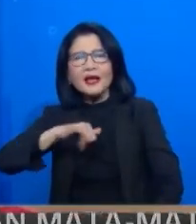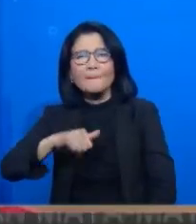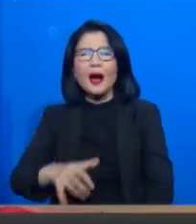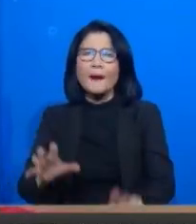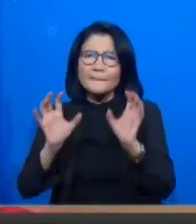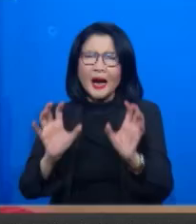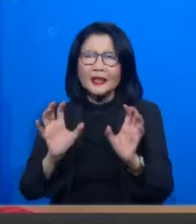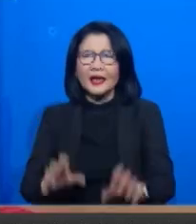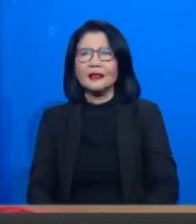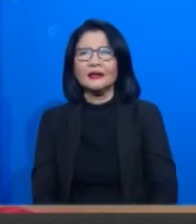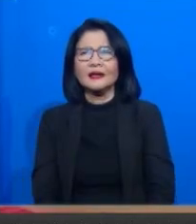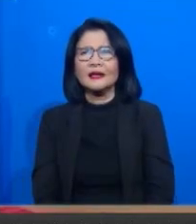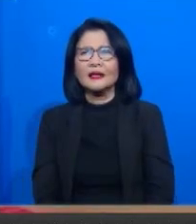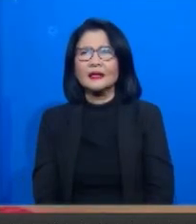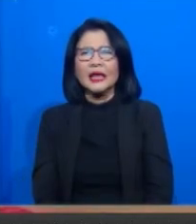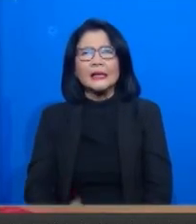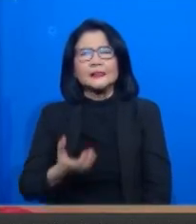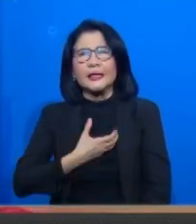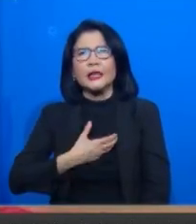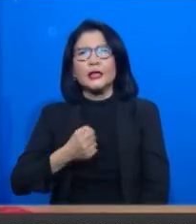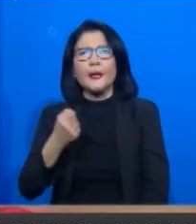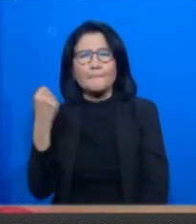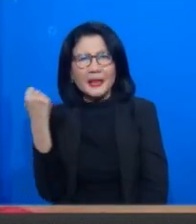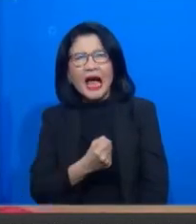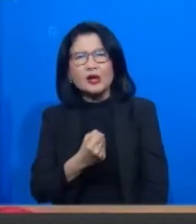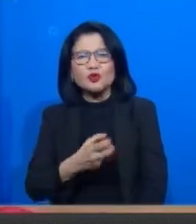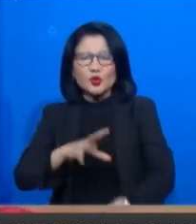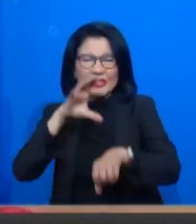tuh, Yuka pengen balasan kayak,